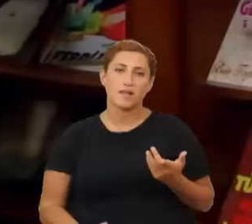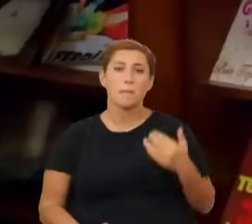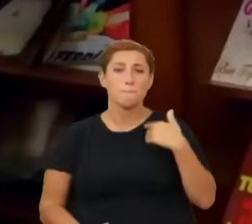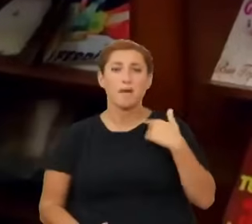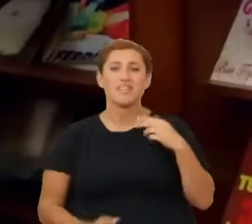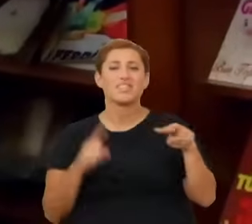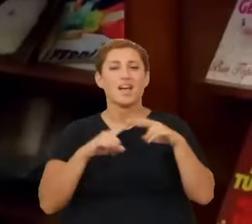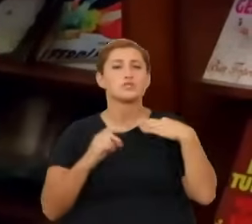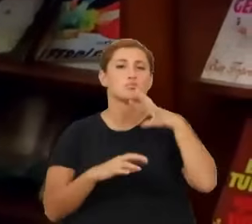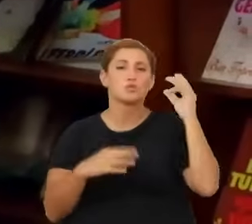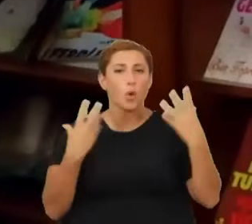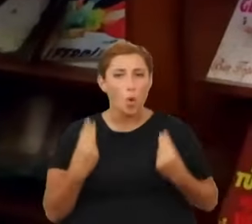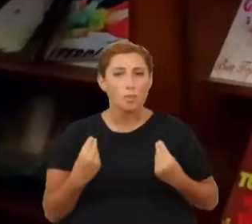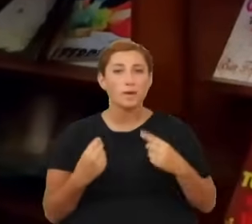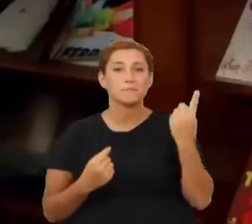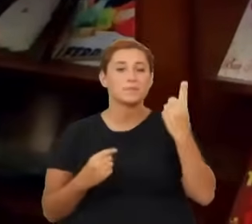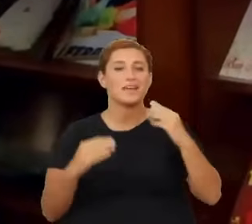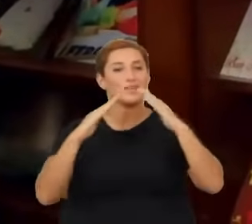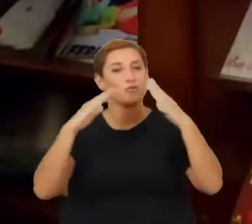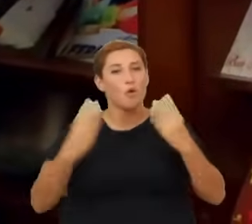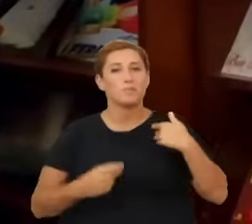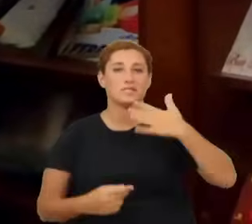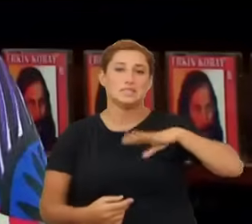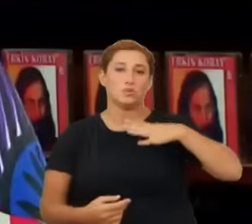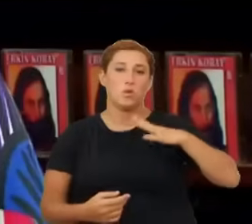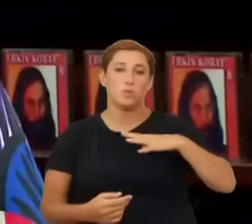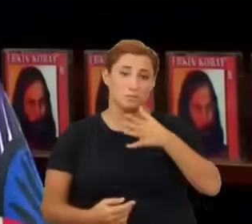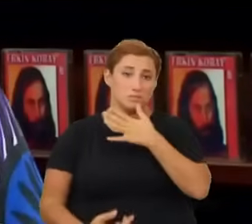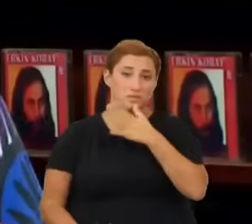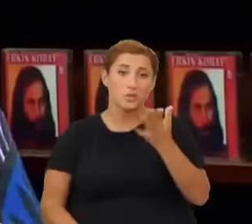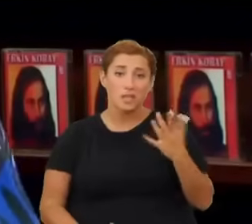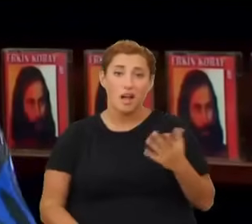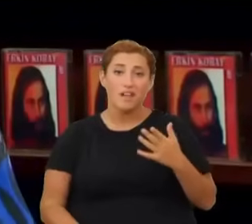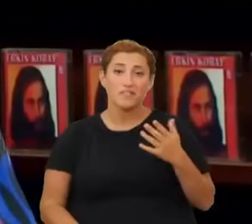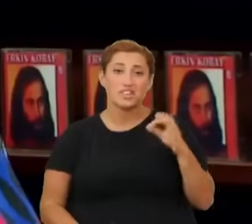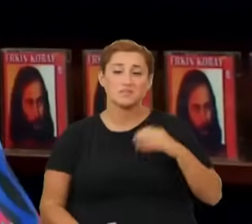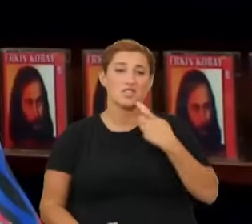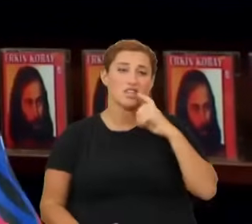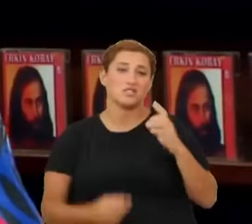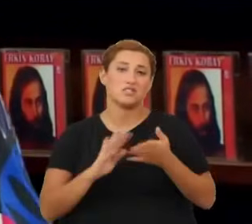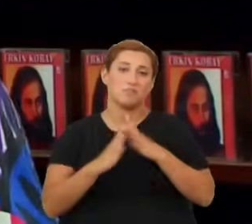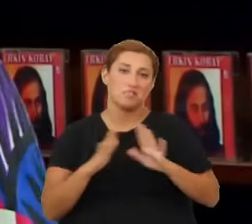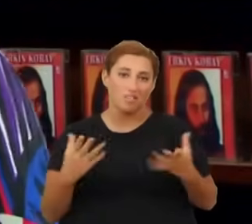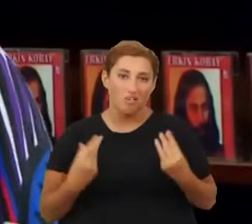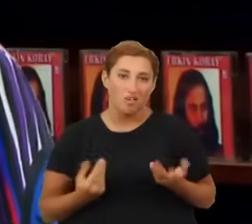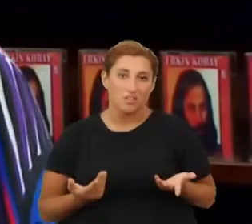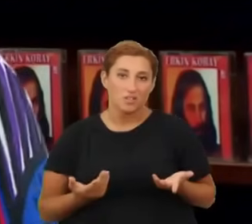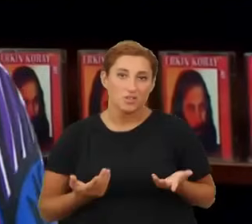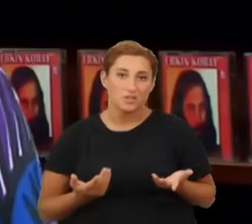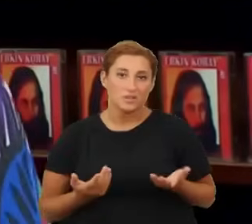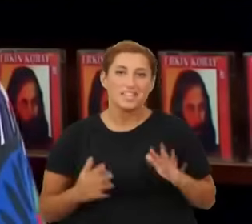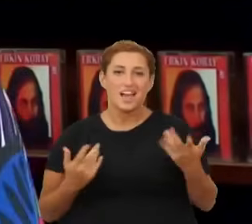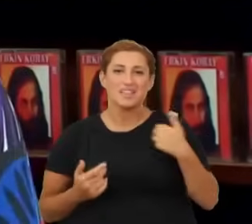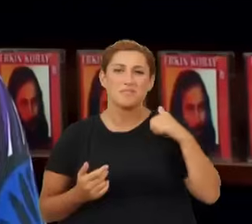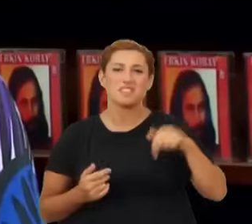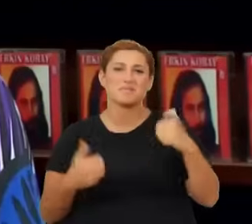ben artık Nazlı ile mutlu olmak, bir yuva kurmak istiyorum. Malum yani artık yaşımız da geldi.